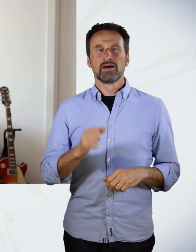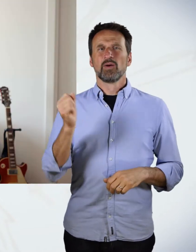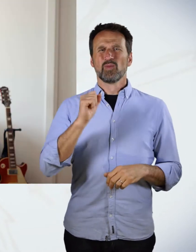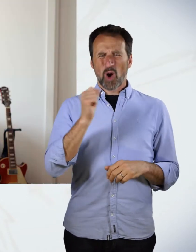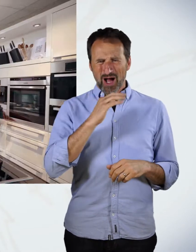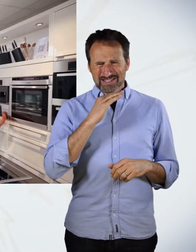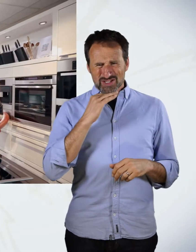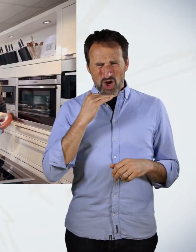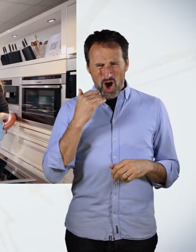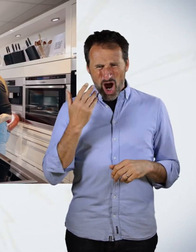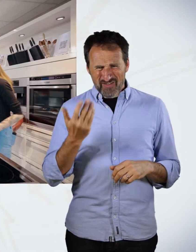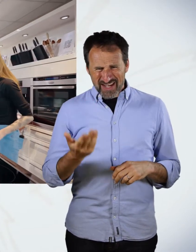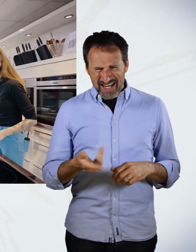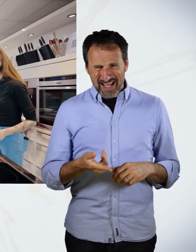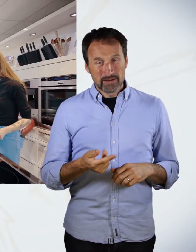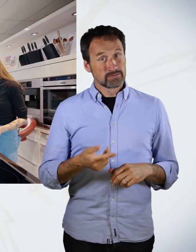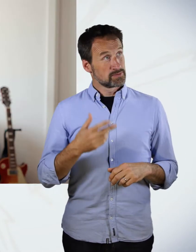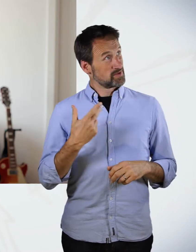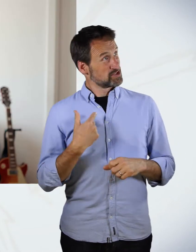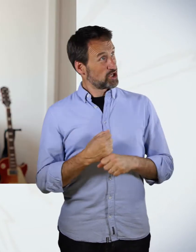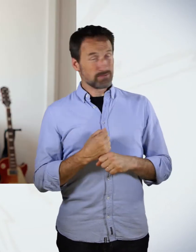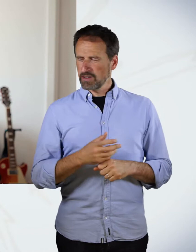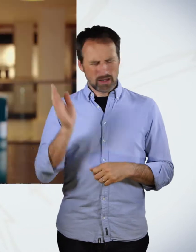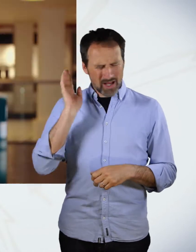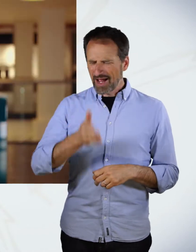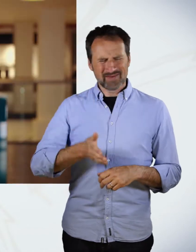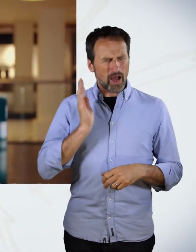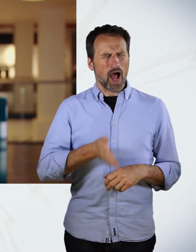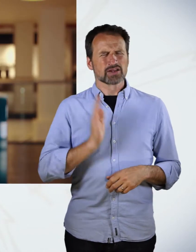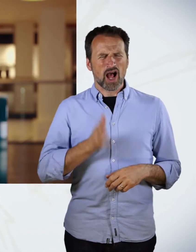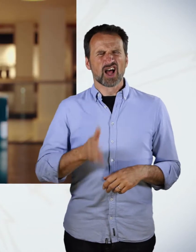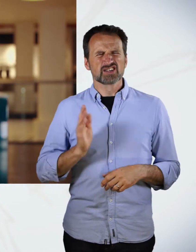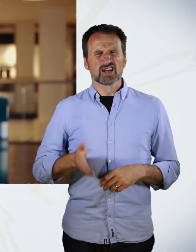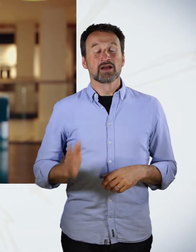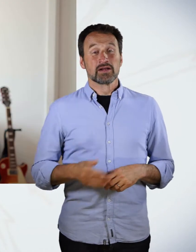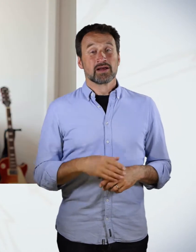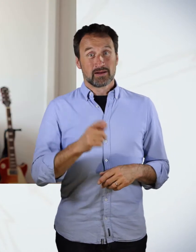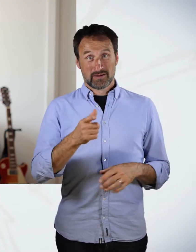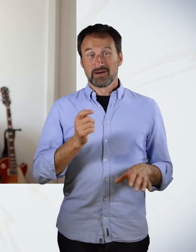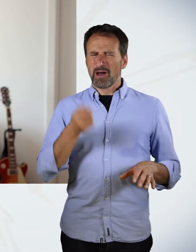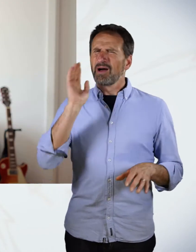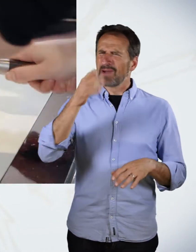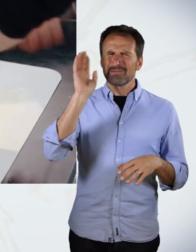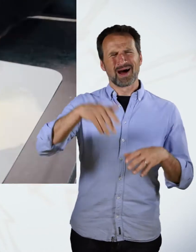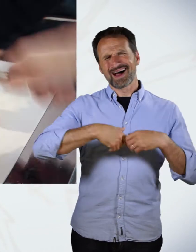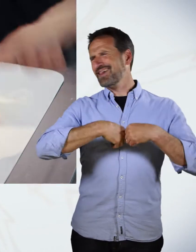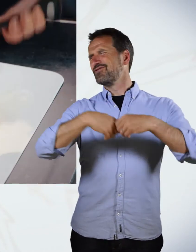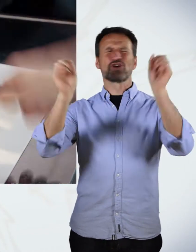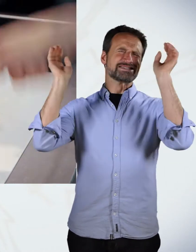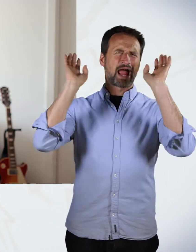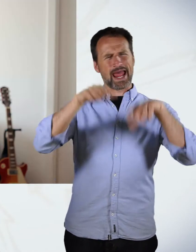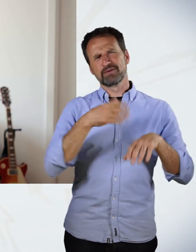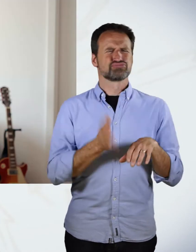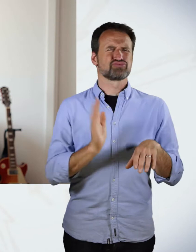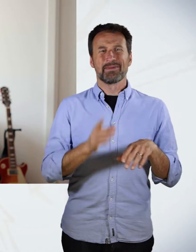Gott, sind es viele. Okay, ich hack einfach los, oh ja? Gott. Ja, mit diesem Beil, das war sehr interessant. Mach mal Freestyle, aber pass auf deine